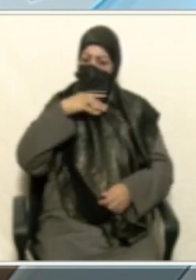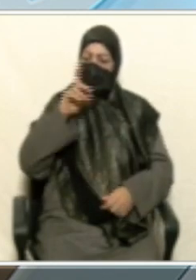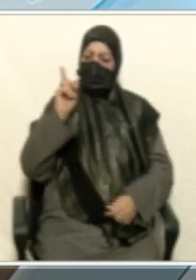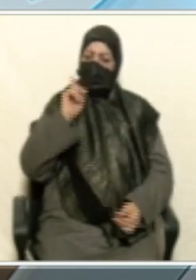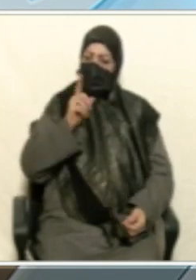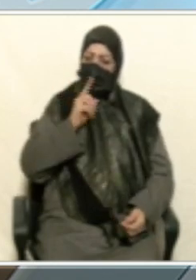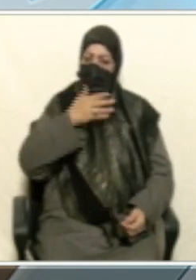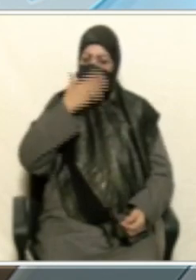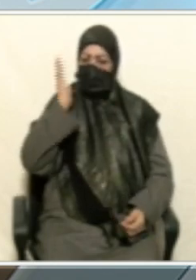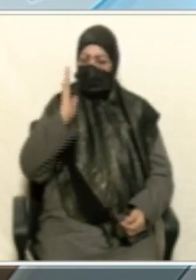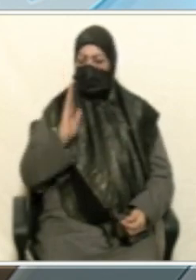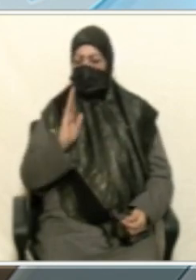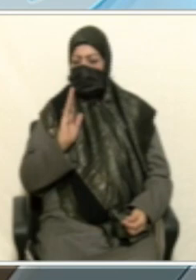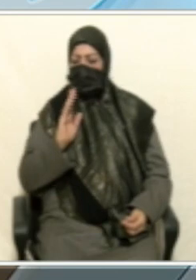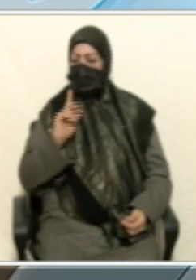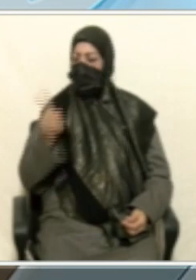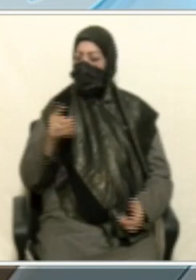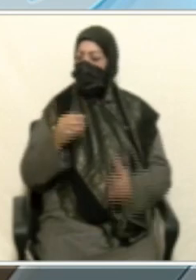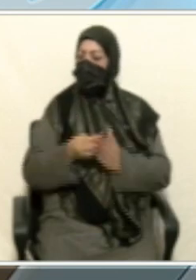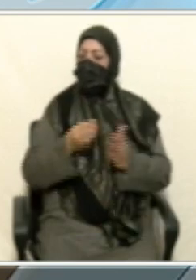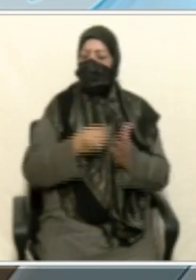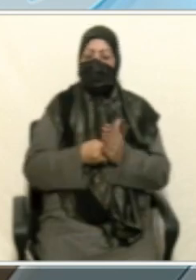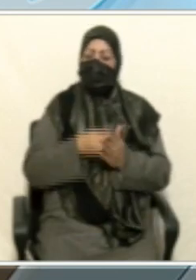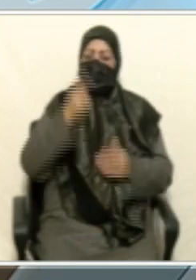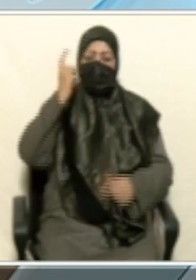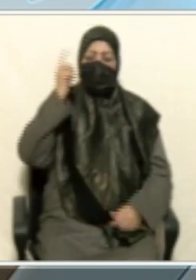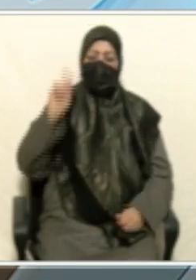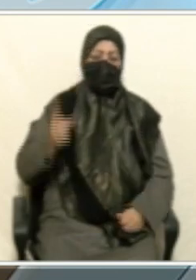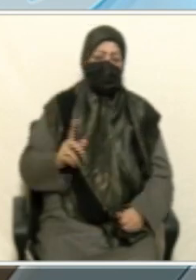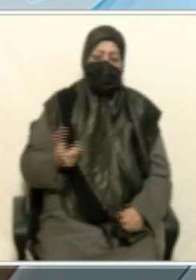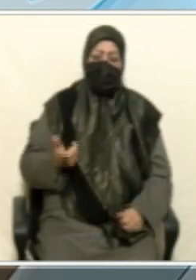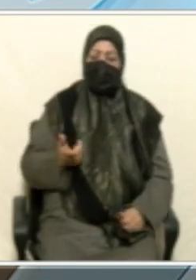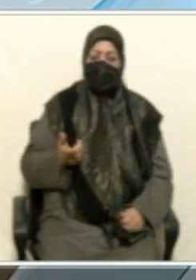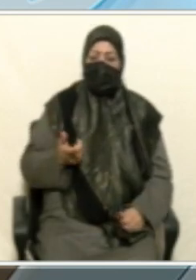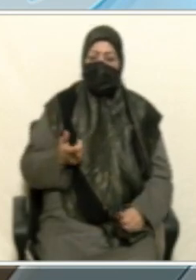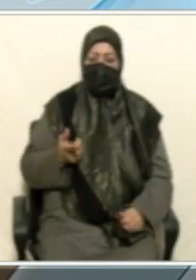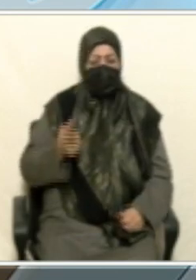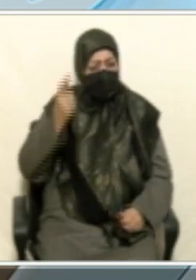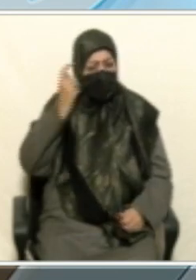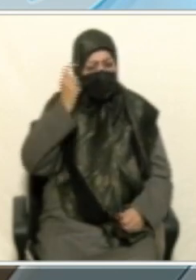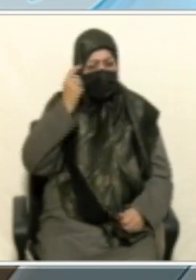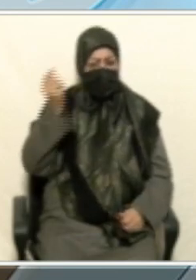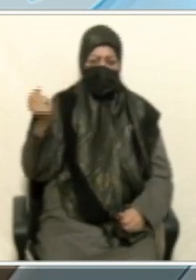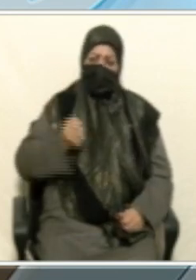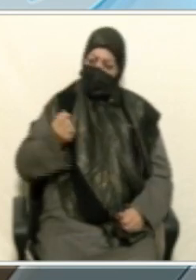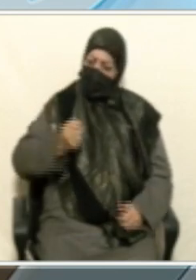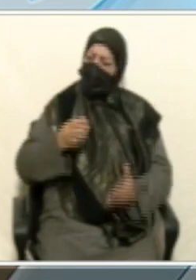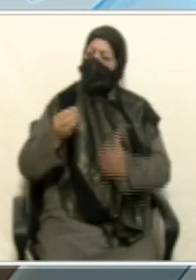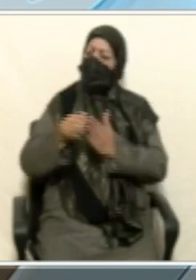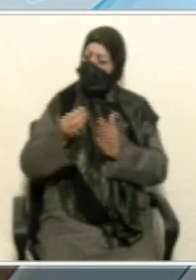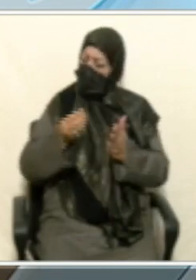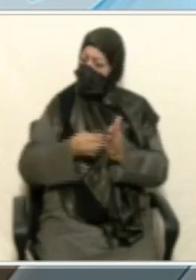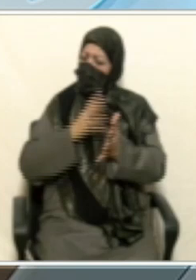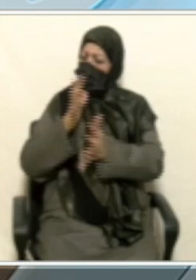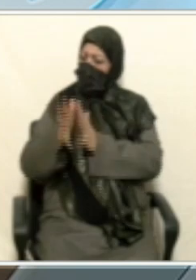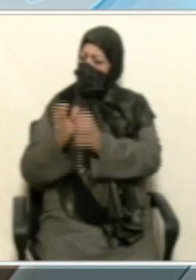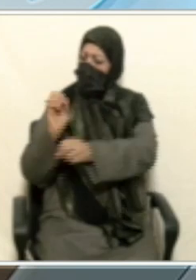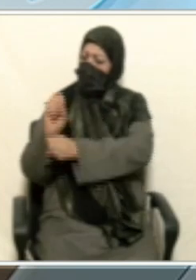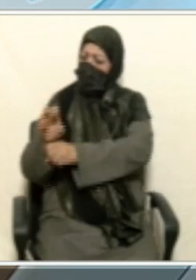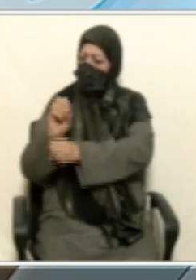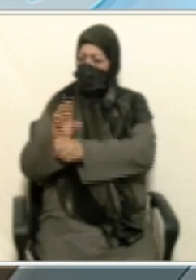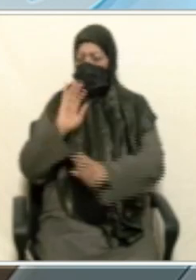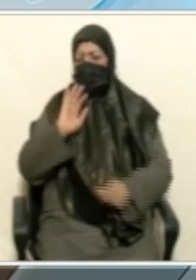يعني يعني الإنسان يقع أحيانا في قول الله عز وجل: أرأيت الذي ينهى عبدا إذا صلى، يراه يصلي فينهاه عن